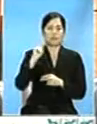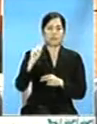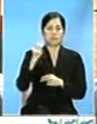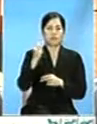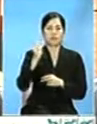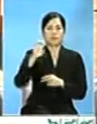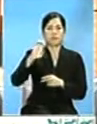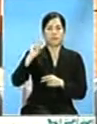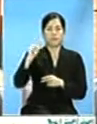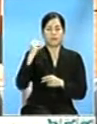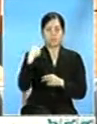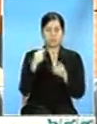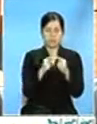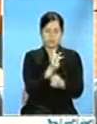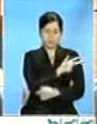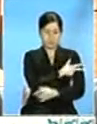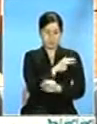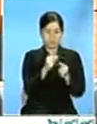ษัทเลยครับเก่งไหมฮะ